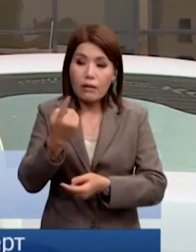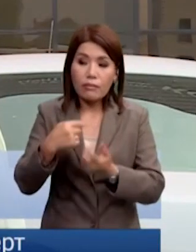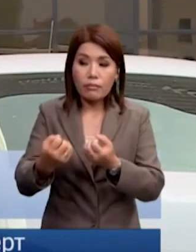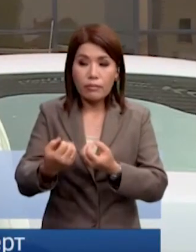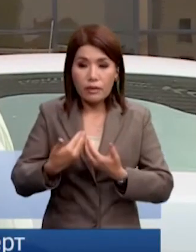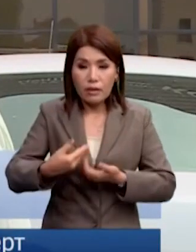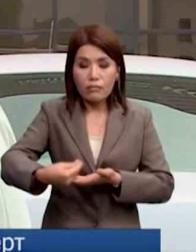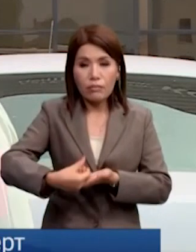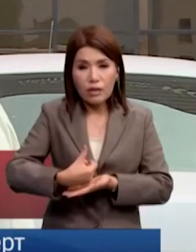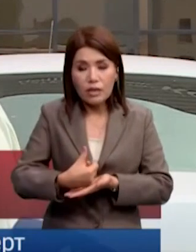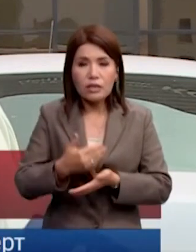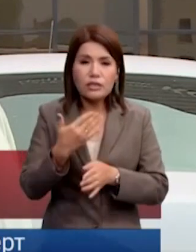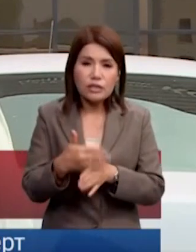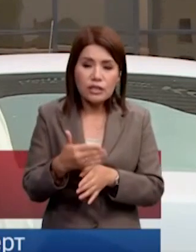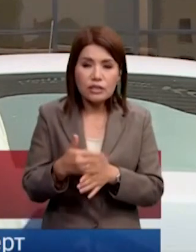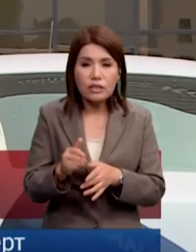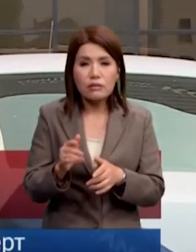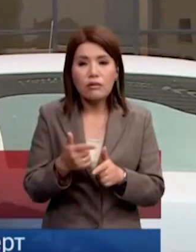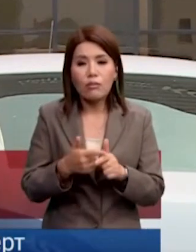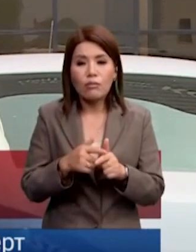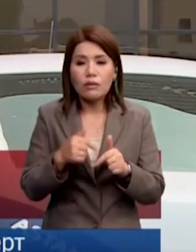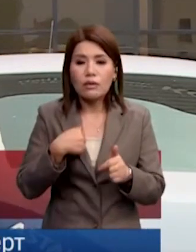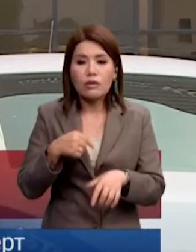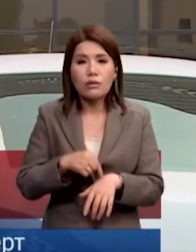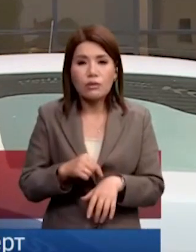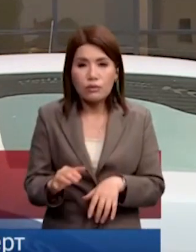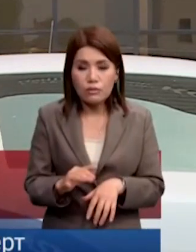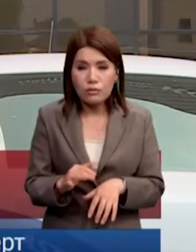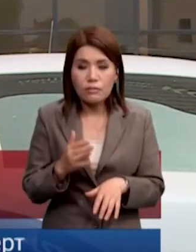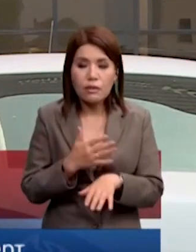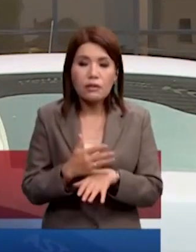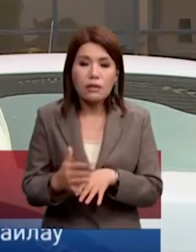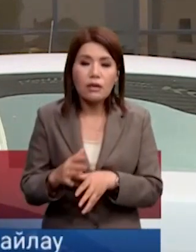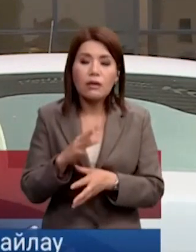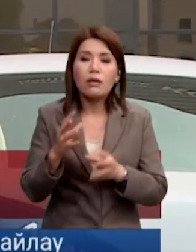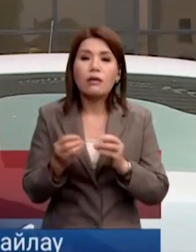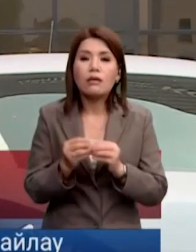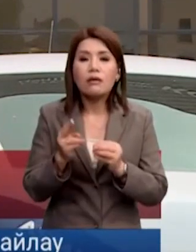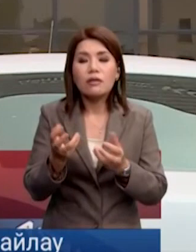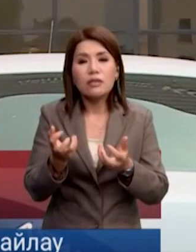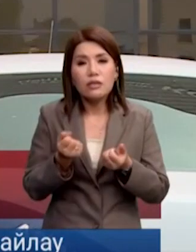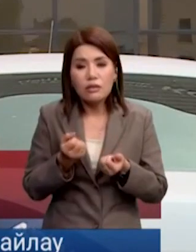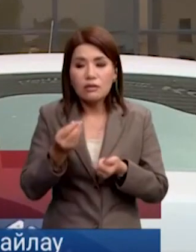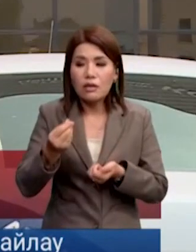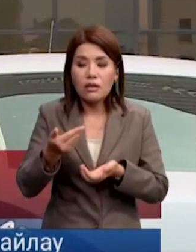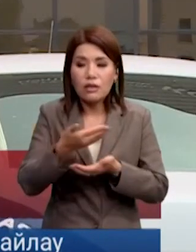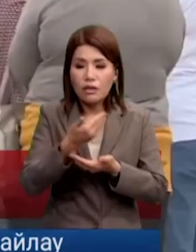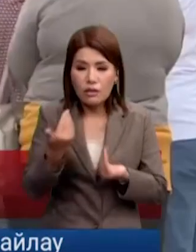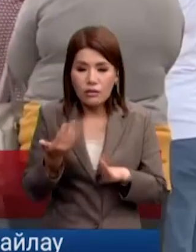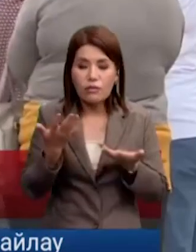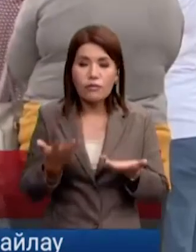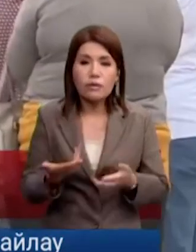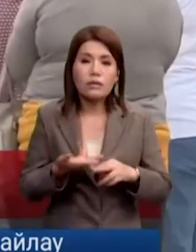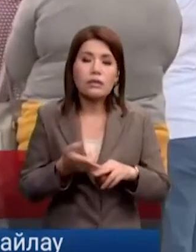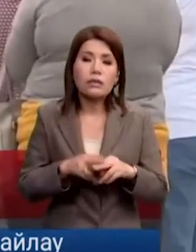они будут отдавать, будет частично. Мы эти деньги даже не прочувствуем, правильно? И в конце концов окажется ни квартиры, ни денег и вообще ничего. В такой же